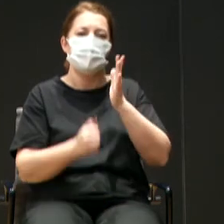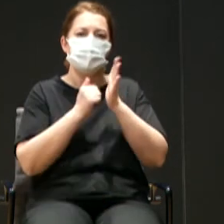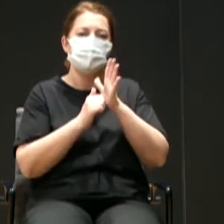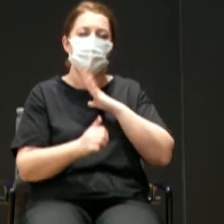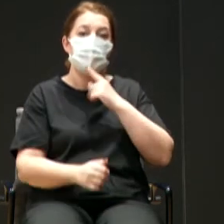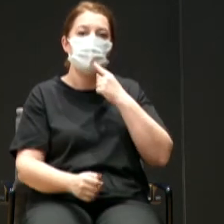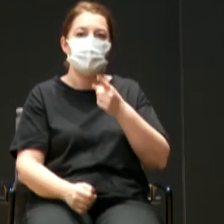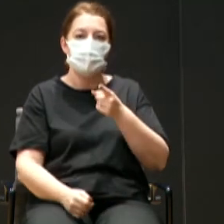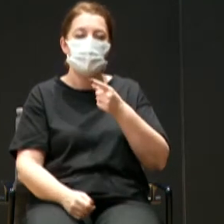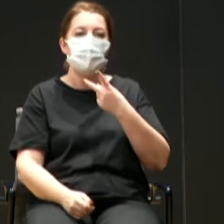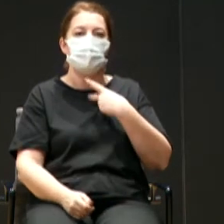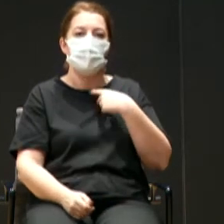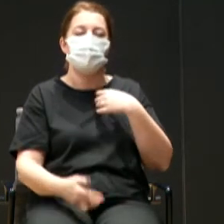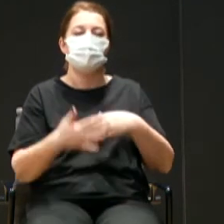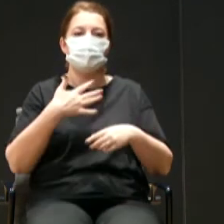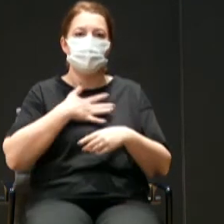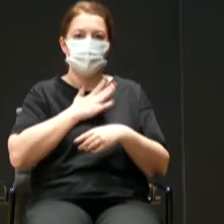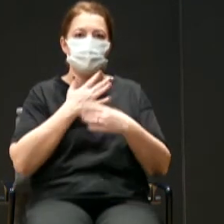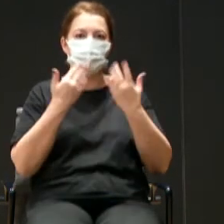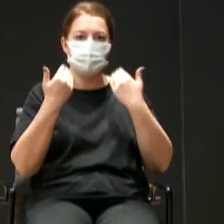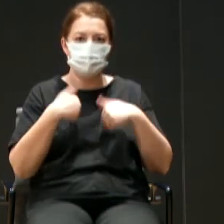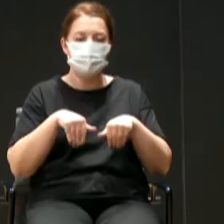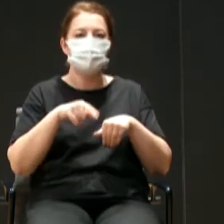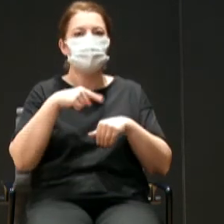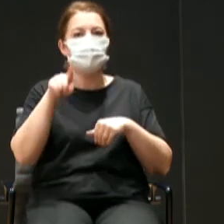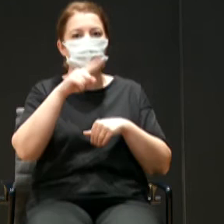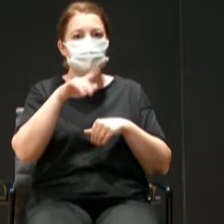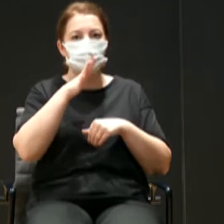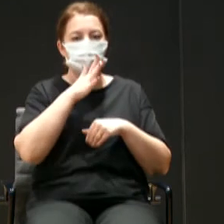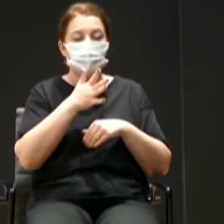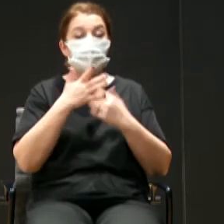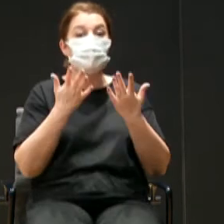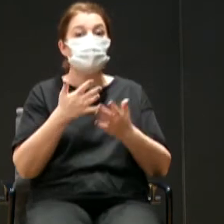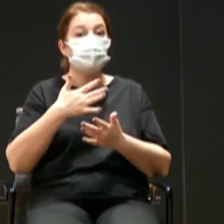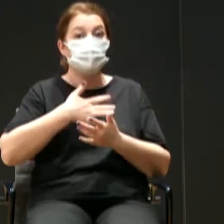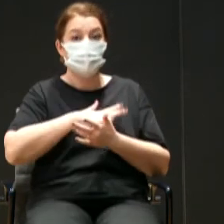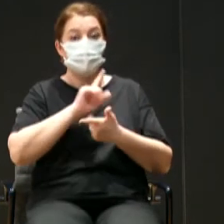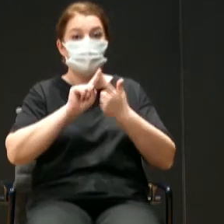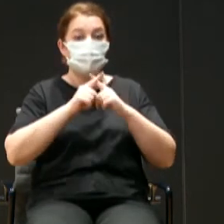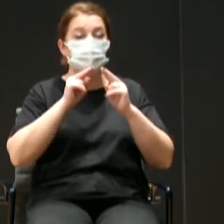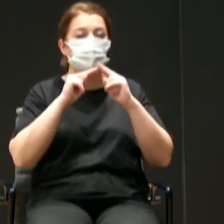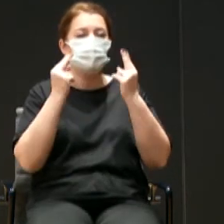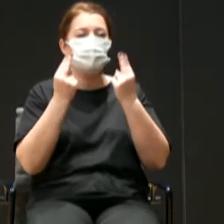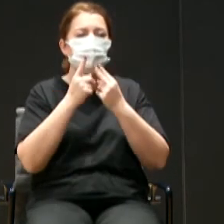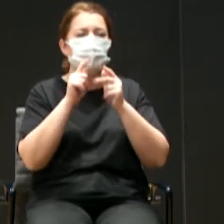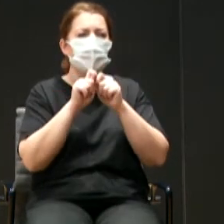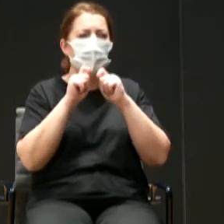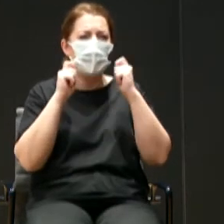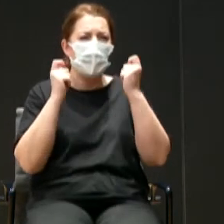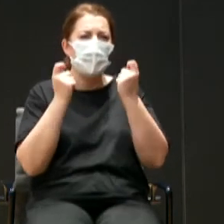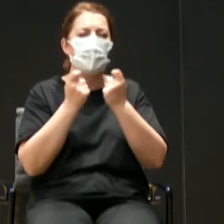var. Diyor ki, ben Cumhuriyet Halk Partiliyim, sizler de izliyorsunuz. Ama Cumhuriyet Halk Partisi diyor, dünyada bir rekor kırıyor